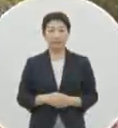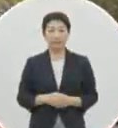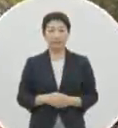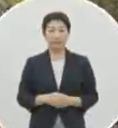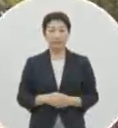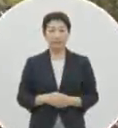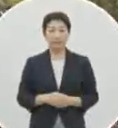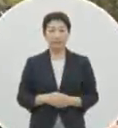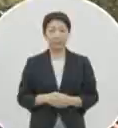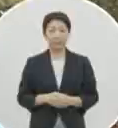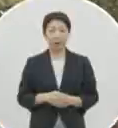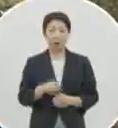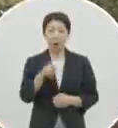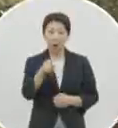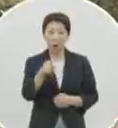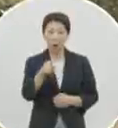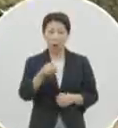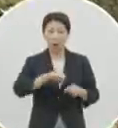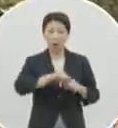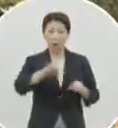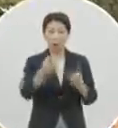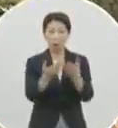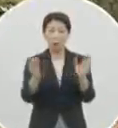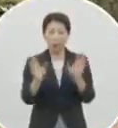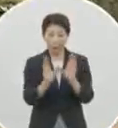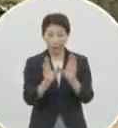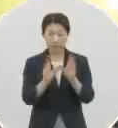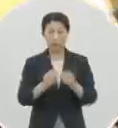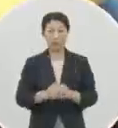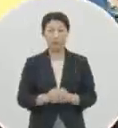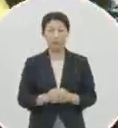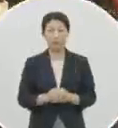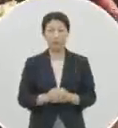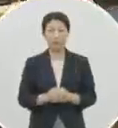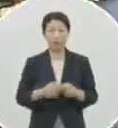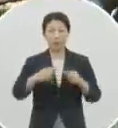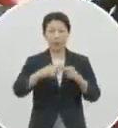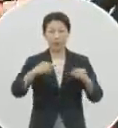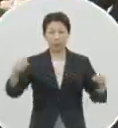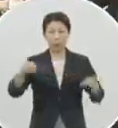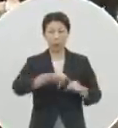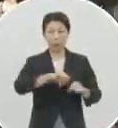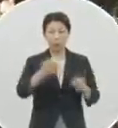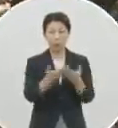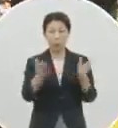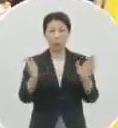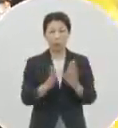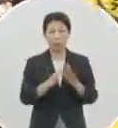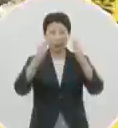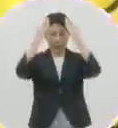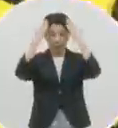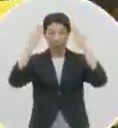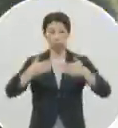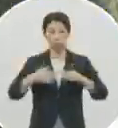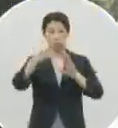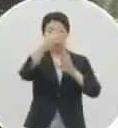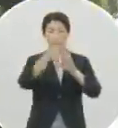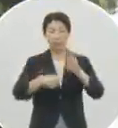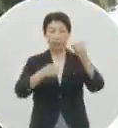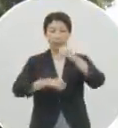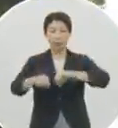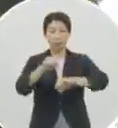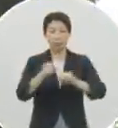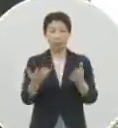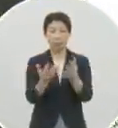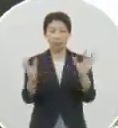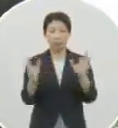ん？あれは？武将隊？ 全国の武将隊や甲冑をテーマに活動する